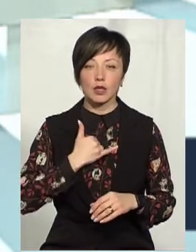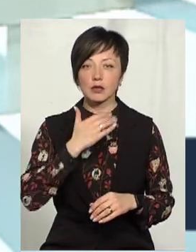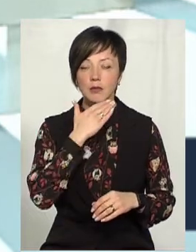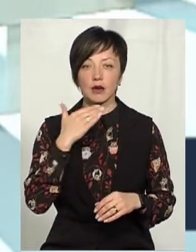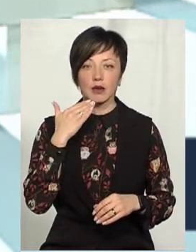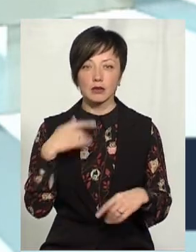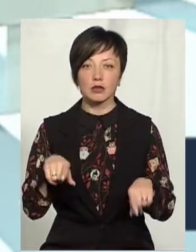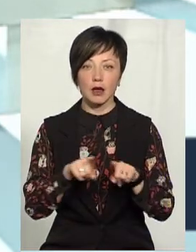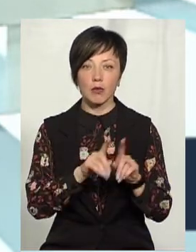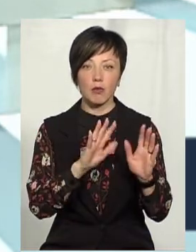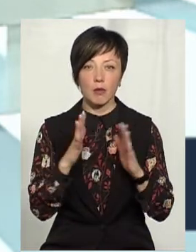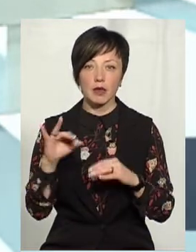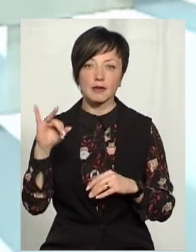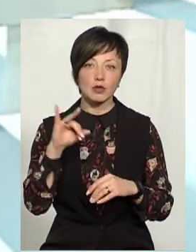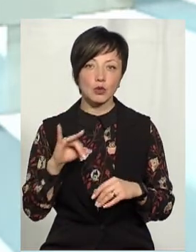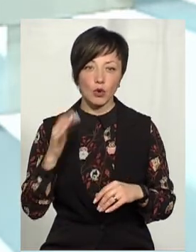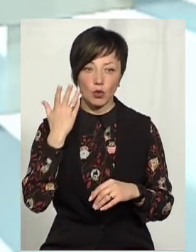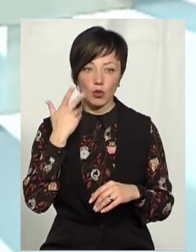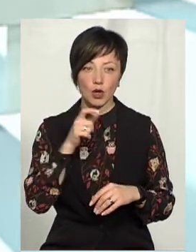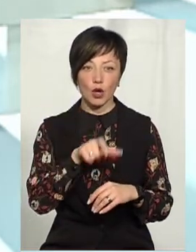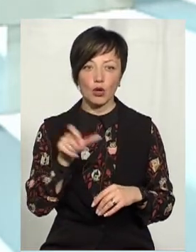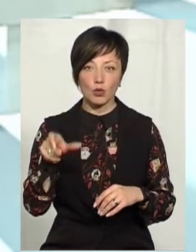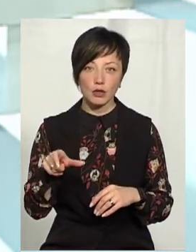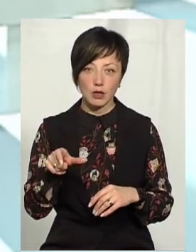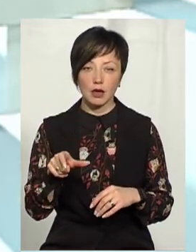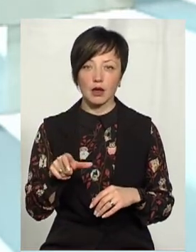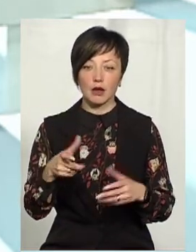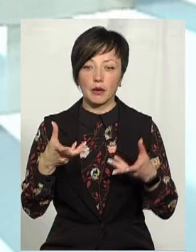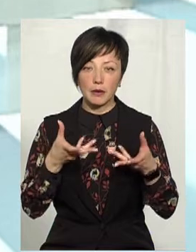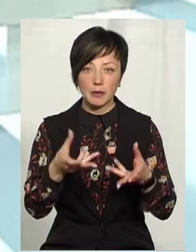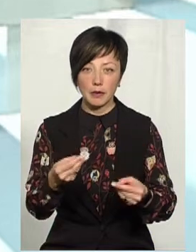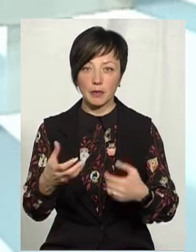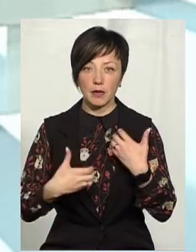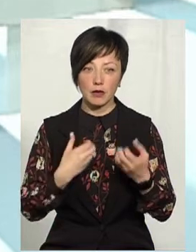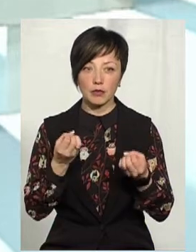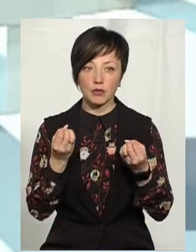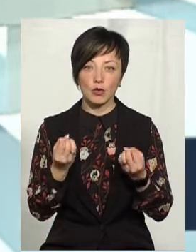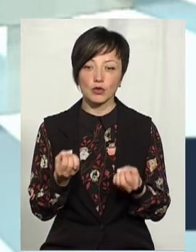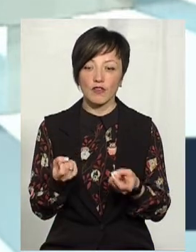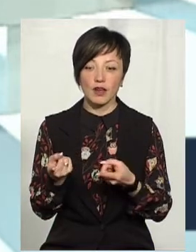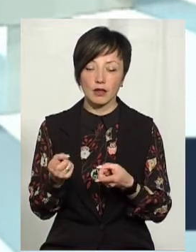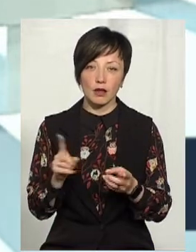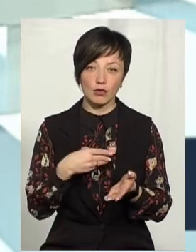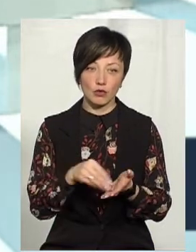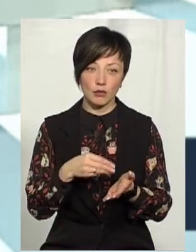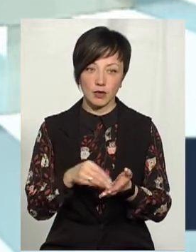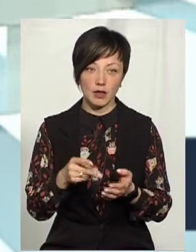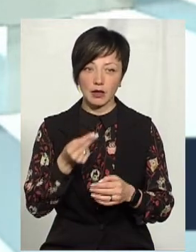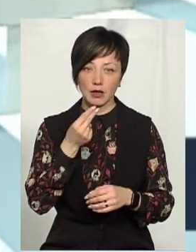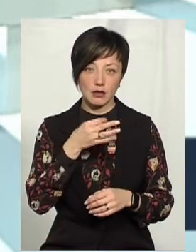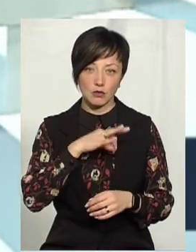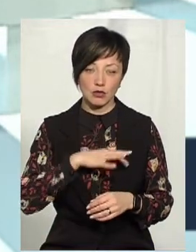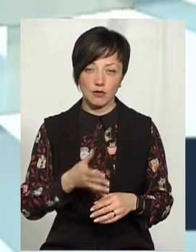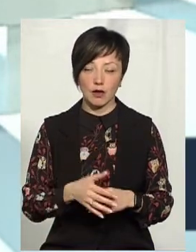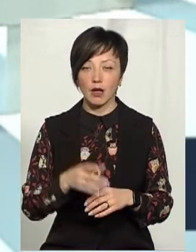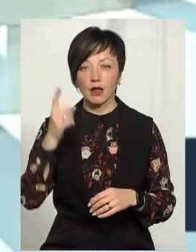багато таких моментів в історії, коли люди, піддавшись паніці, просто викидали потім те, що вони купили, і не споживали